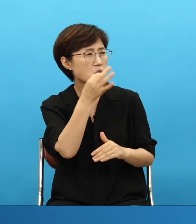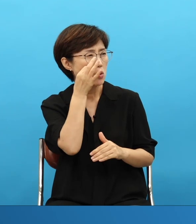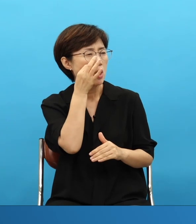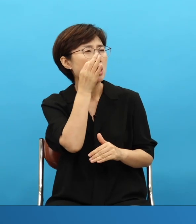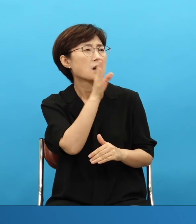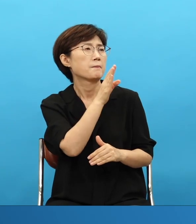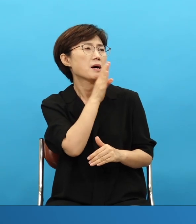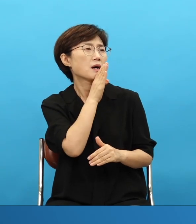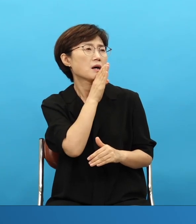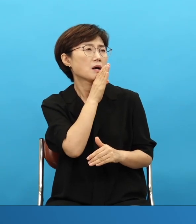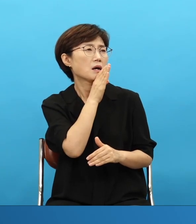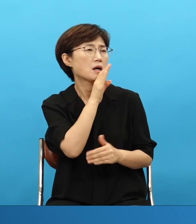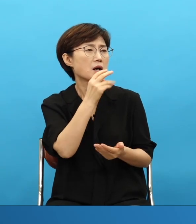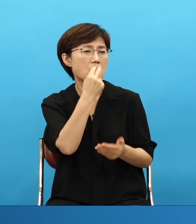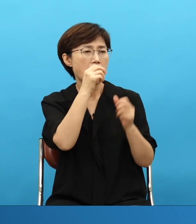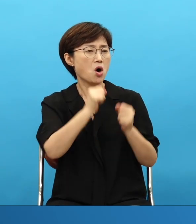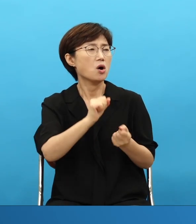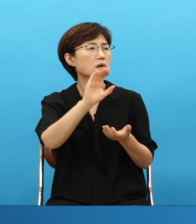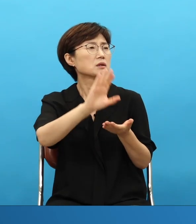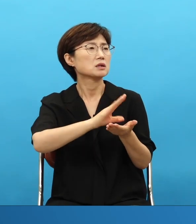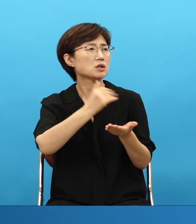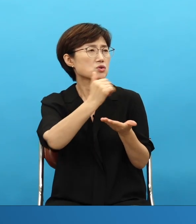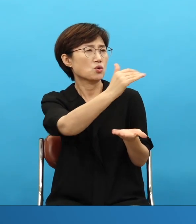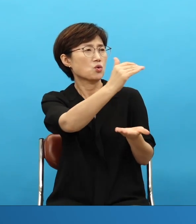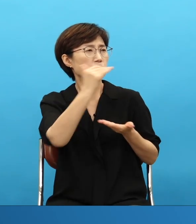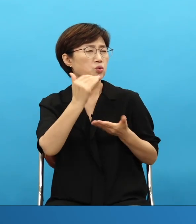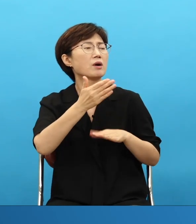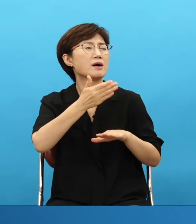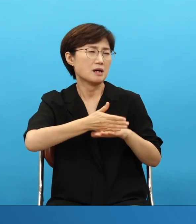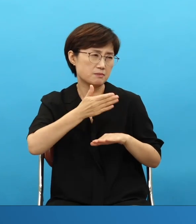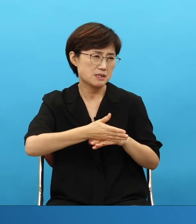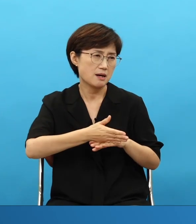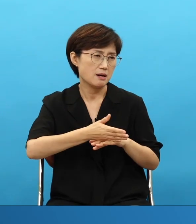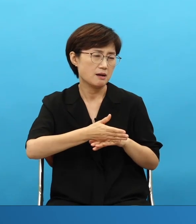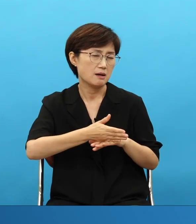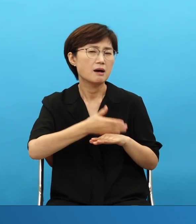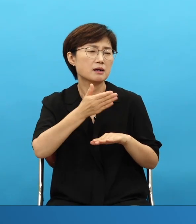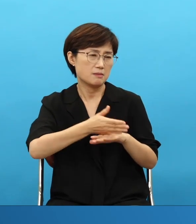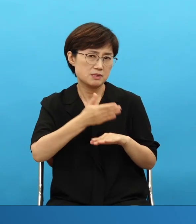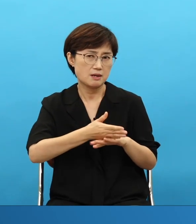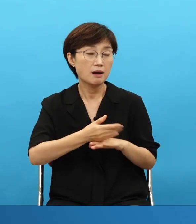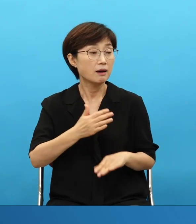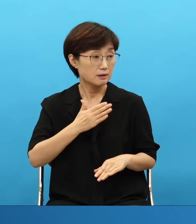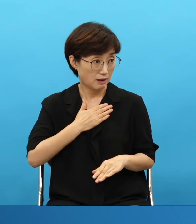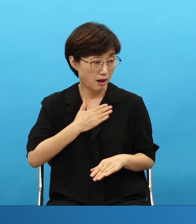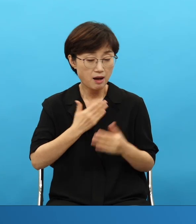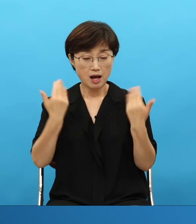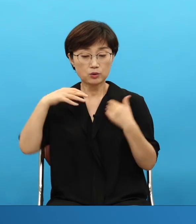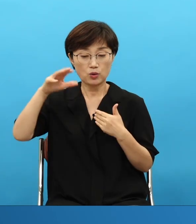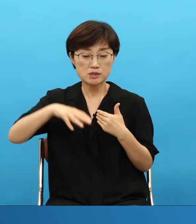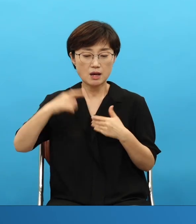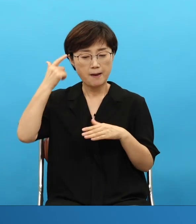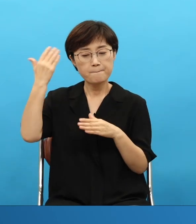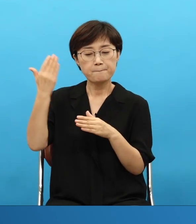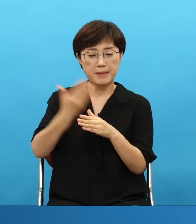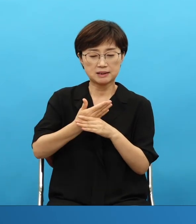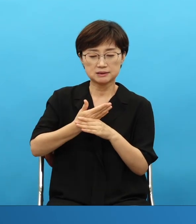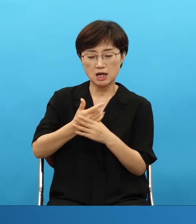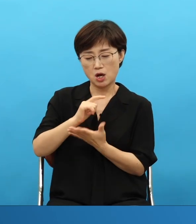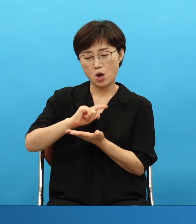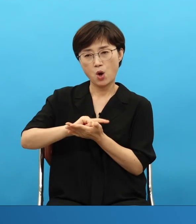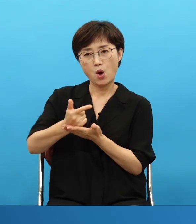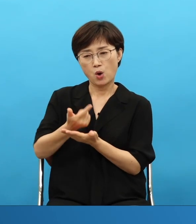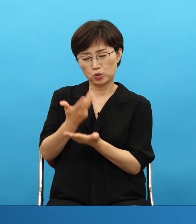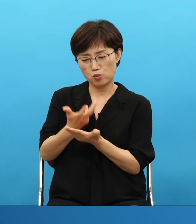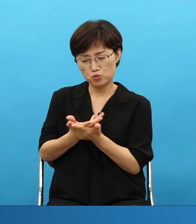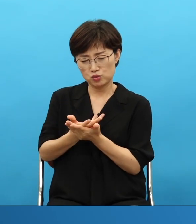살아있는 그리스도를 증거하셨습니다. Pastor, you proclaimed the living Christ to me today. 저는 학교에서 박사 논문이 그리스도에